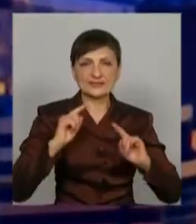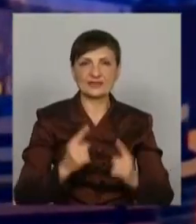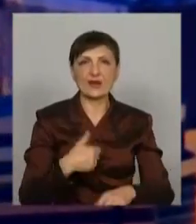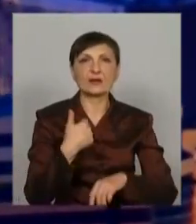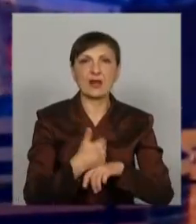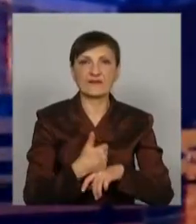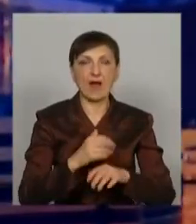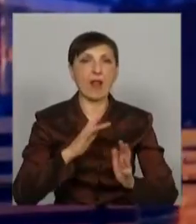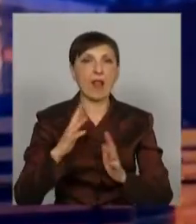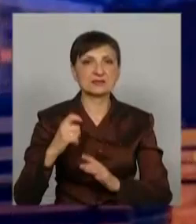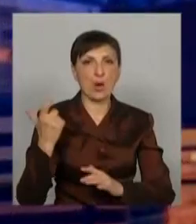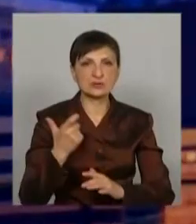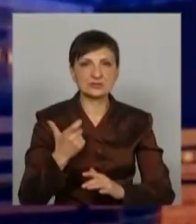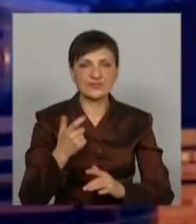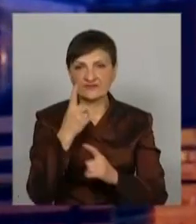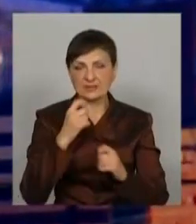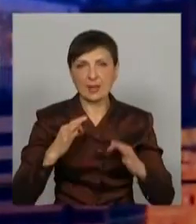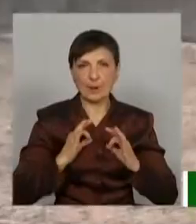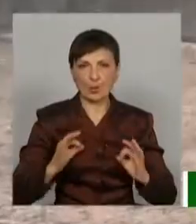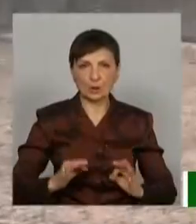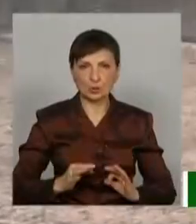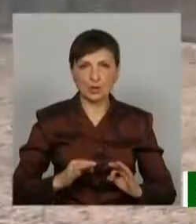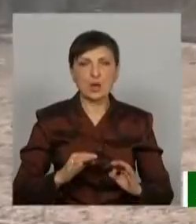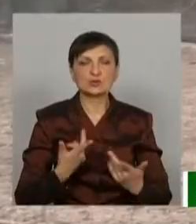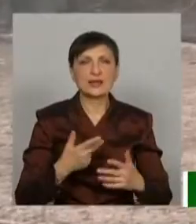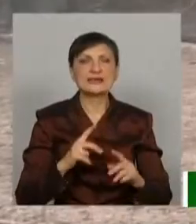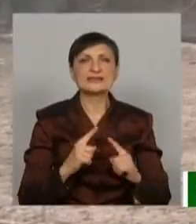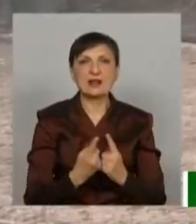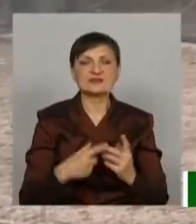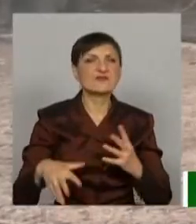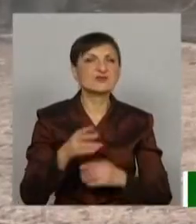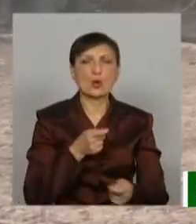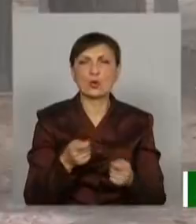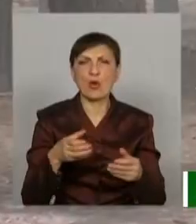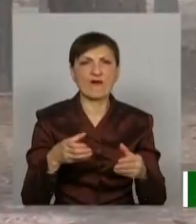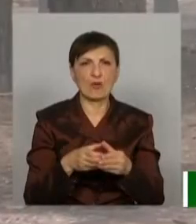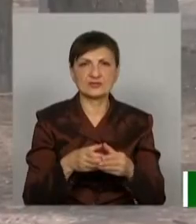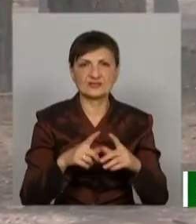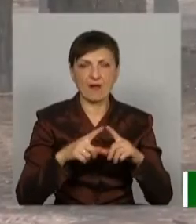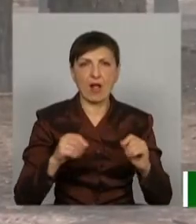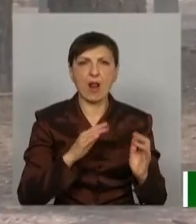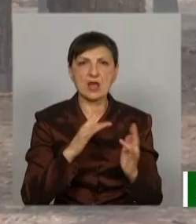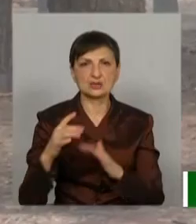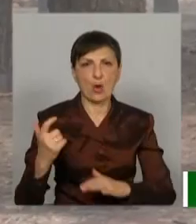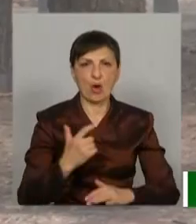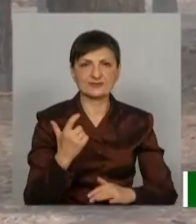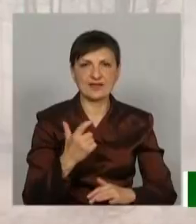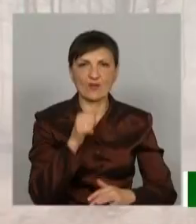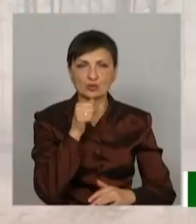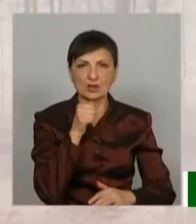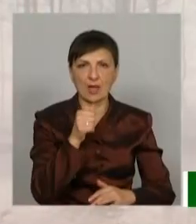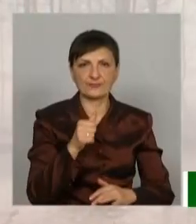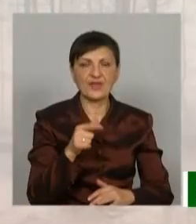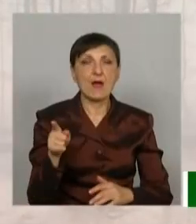лесхоза по информации прокуратуры последствии находятся всю руководством османского учреждения лесного хозяйства как заявили в